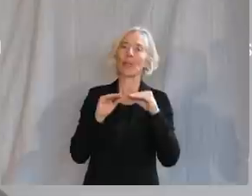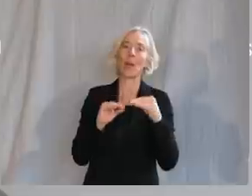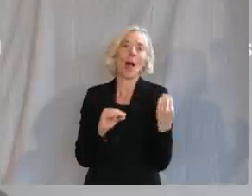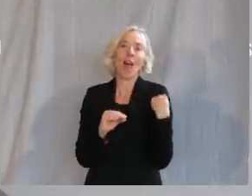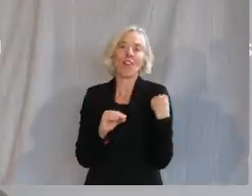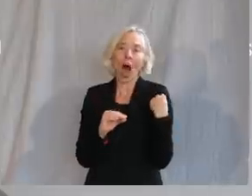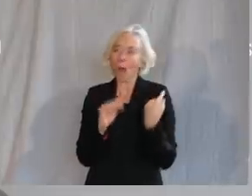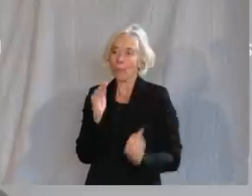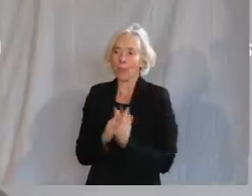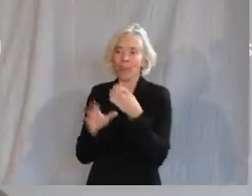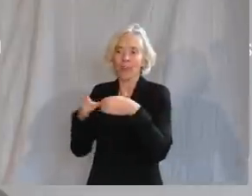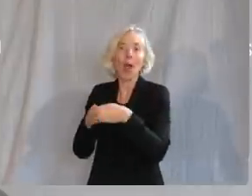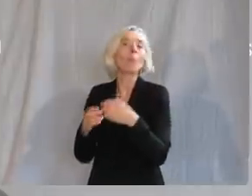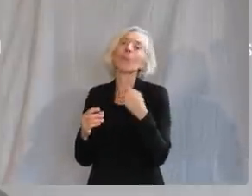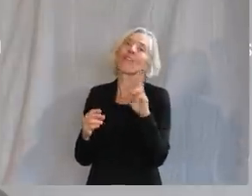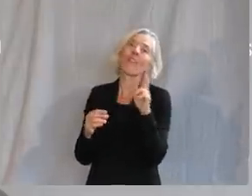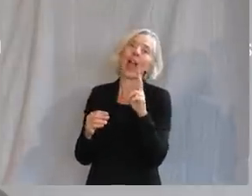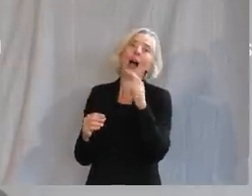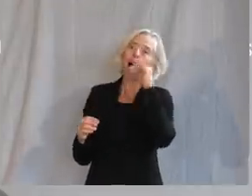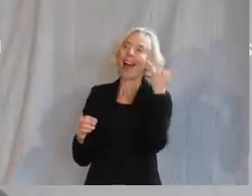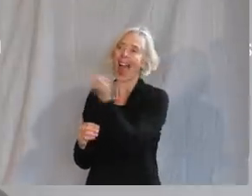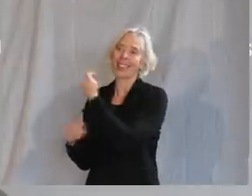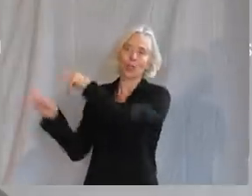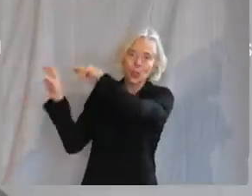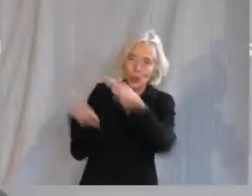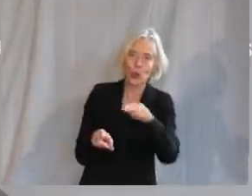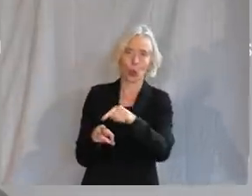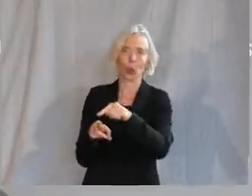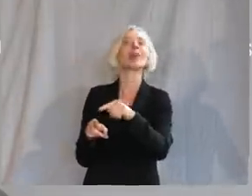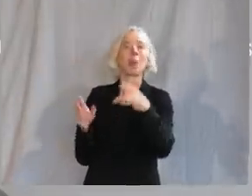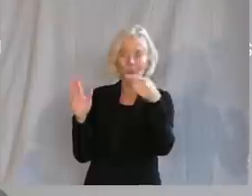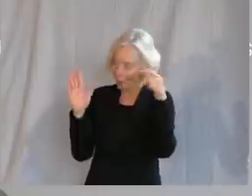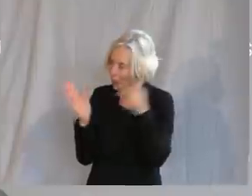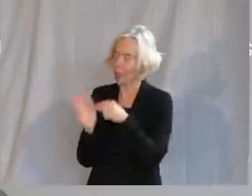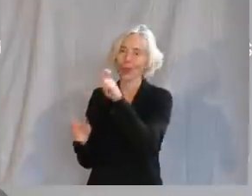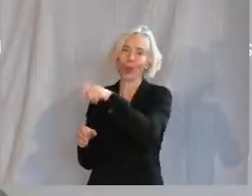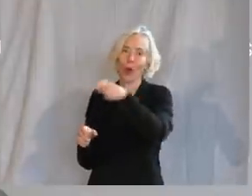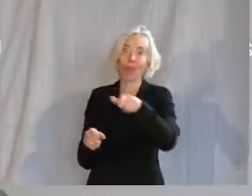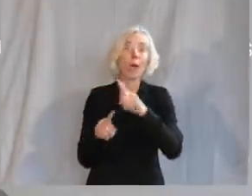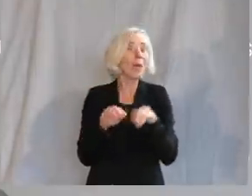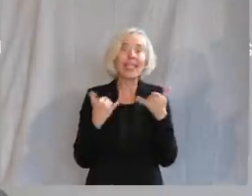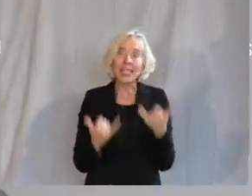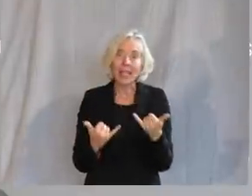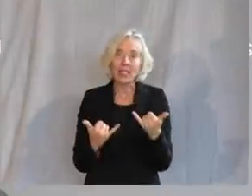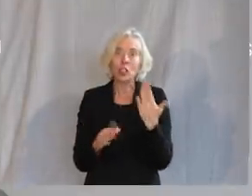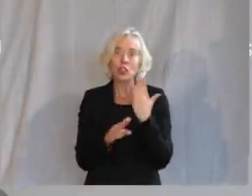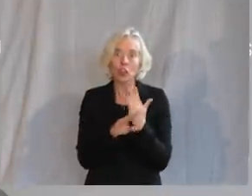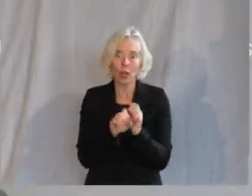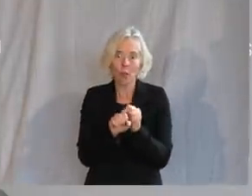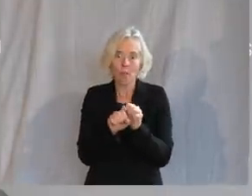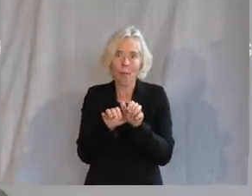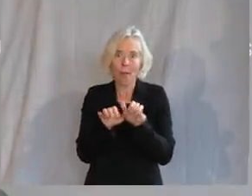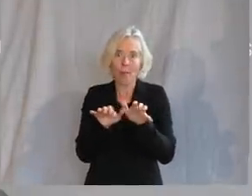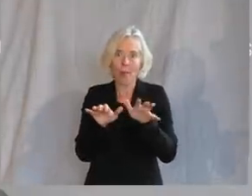viele Reiserückkehrer, die betroffen waren. Aber jetzt inzwischen ist das Infektionsgeschehen eben diffuser, komplizierter